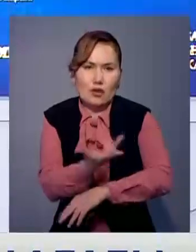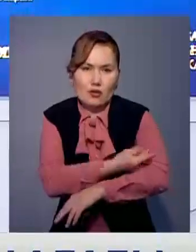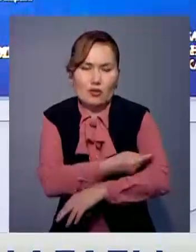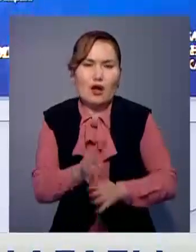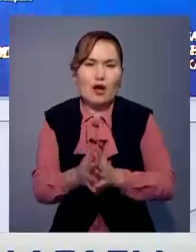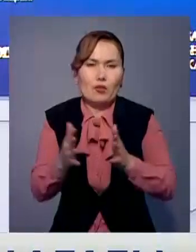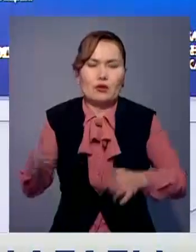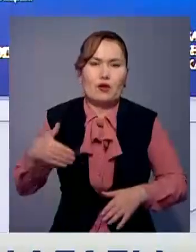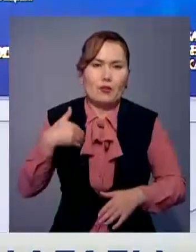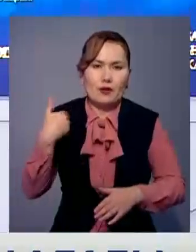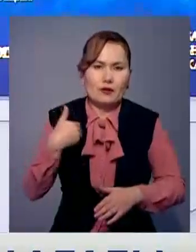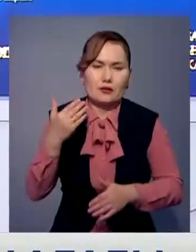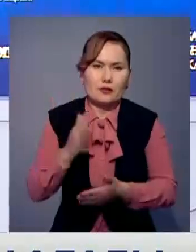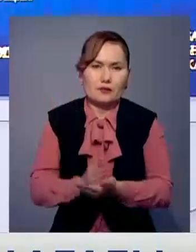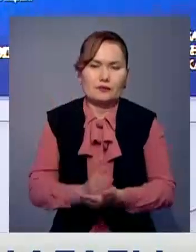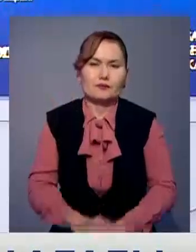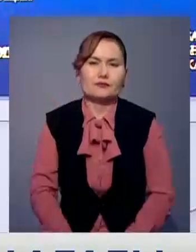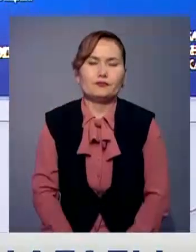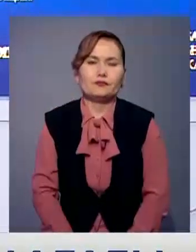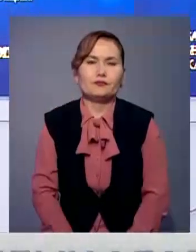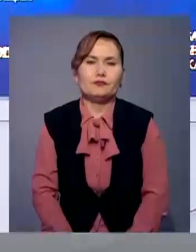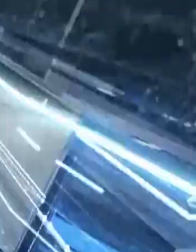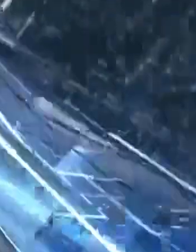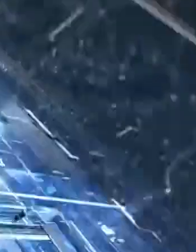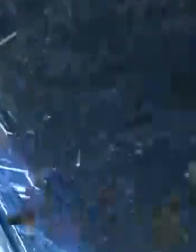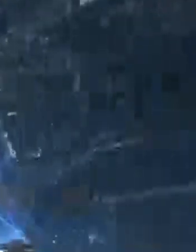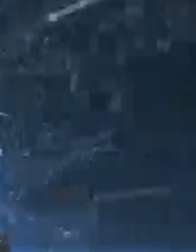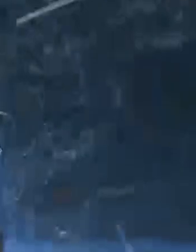егудің тиімділігін айтқым келеді.